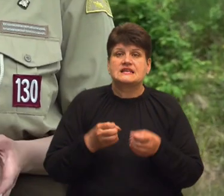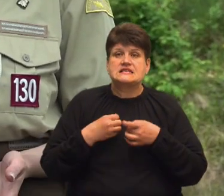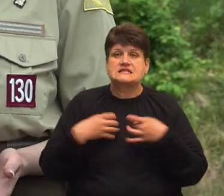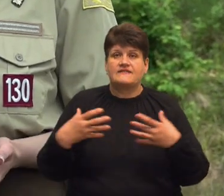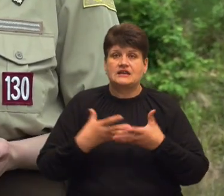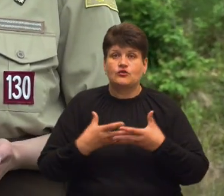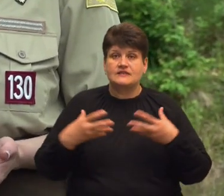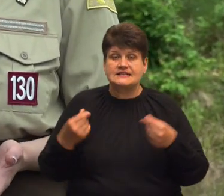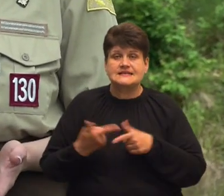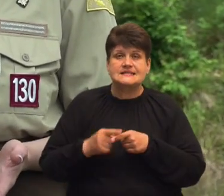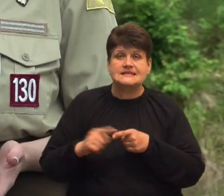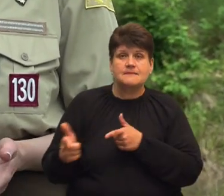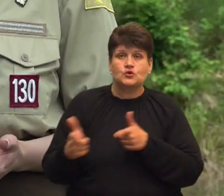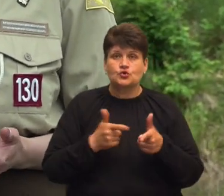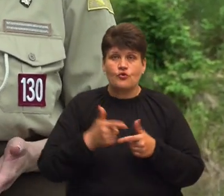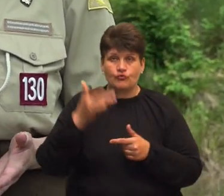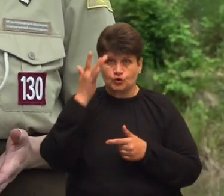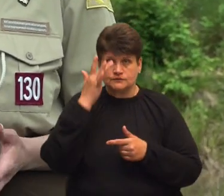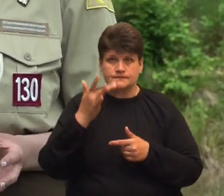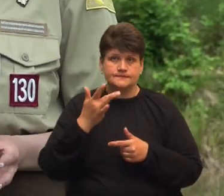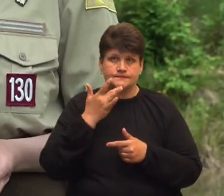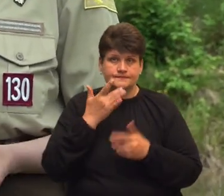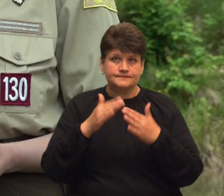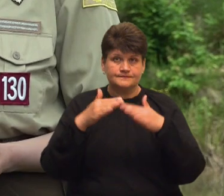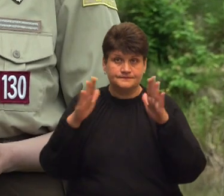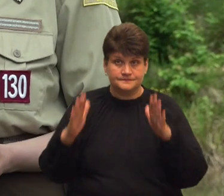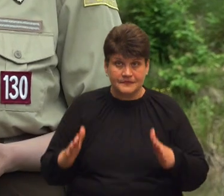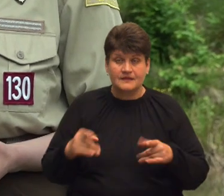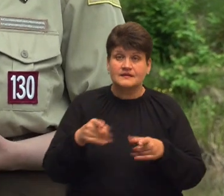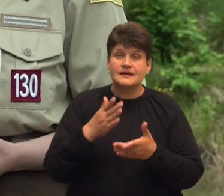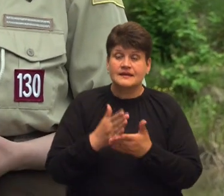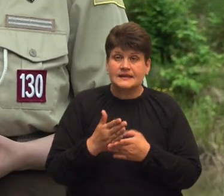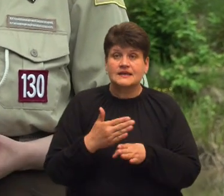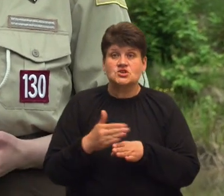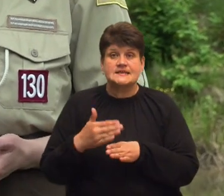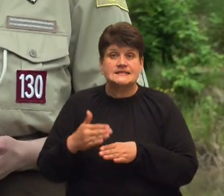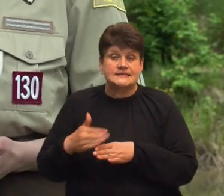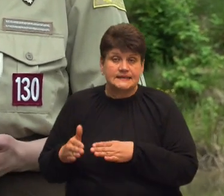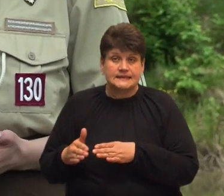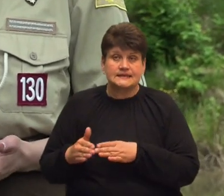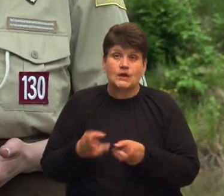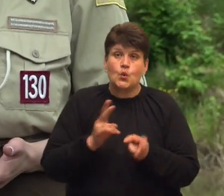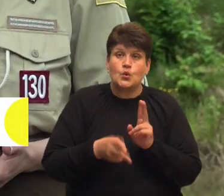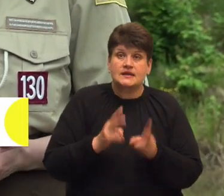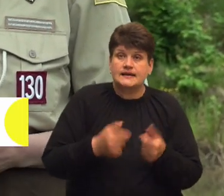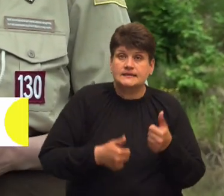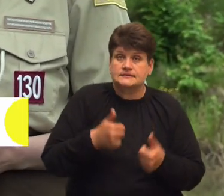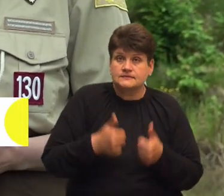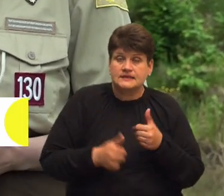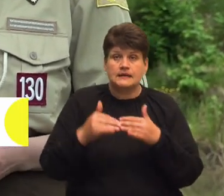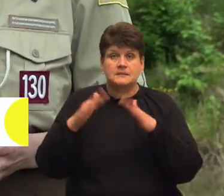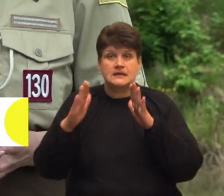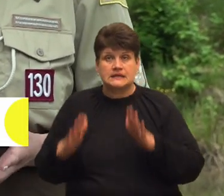підготовка до таборового літа адже вони мають такі частини з магів це кулінарний змах табірництво